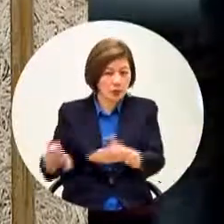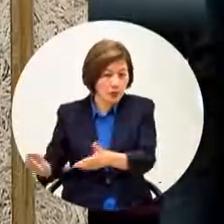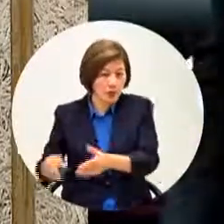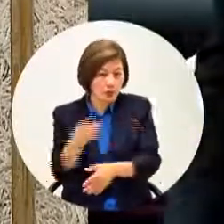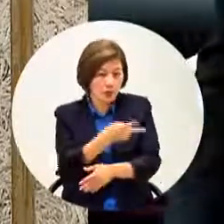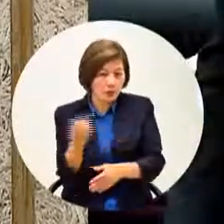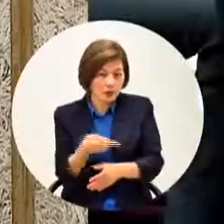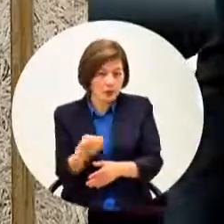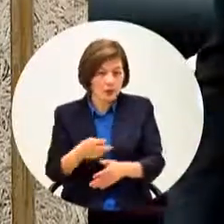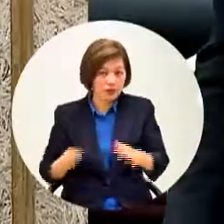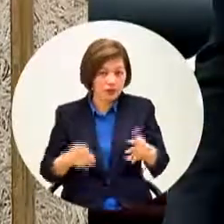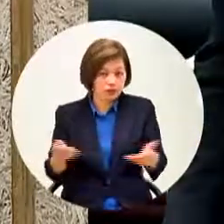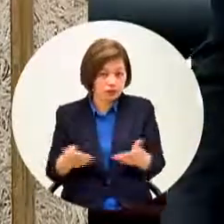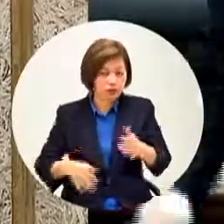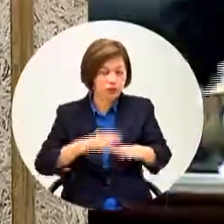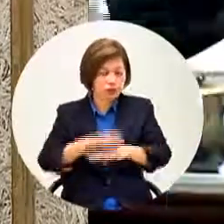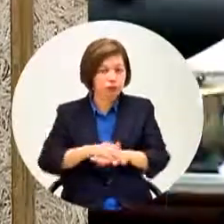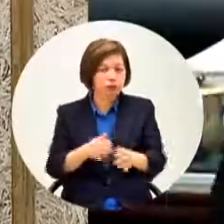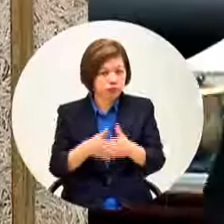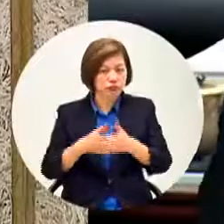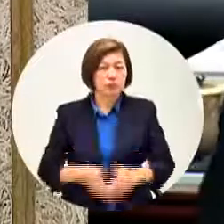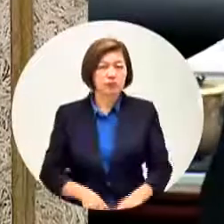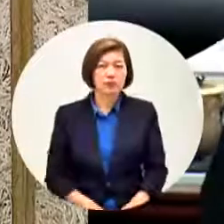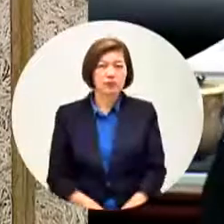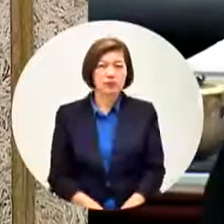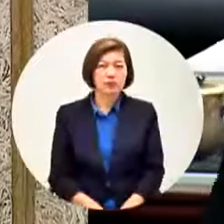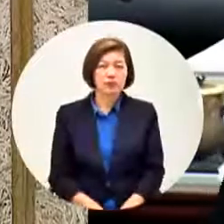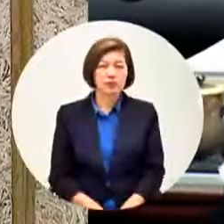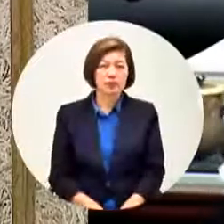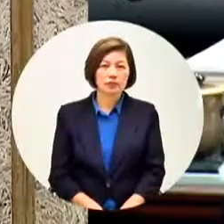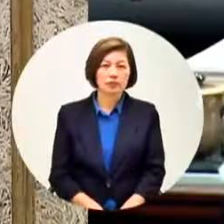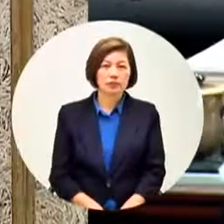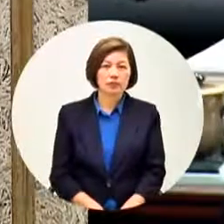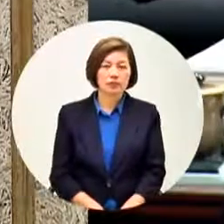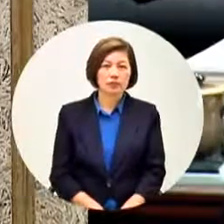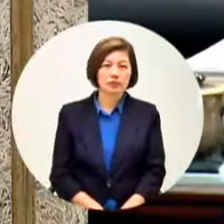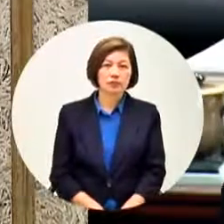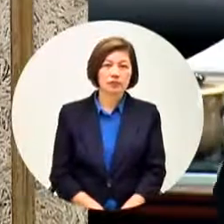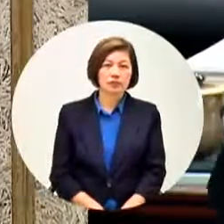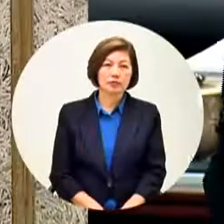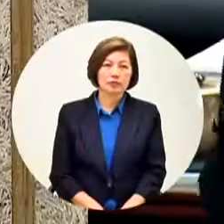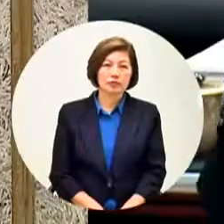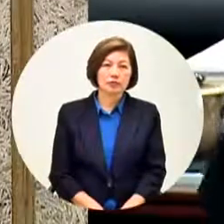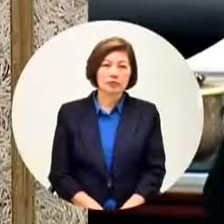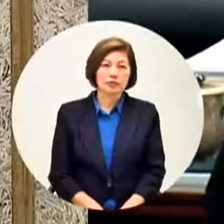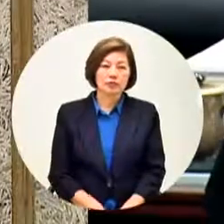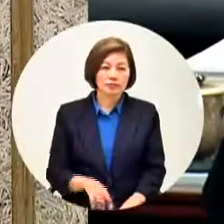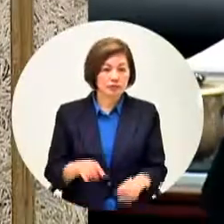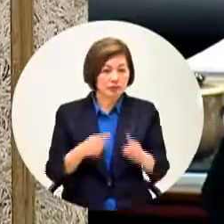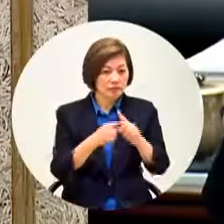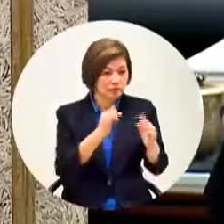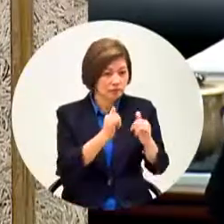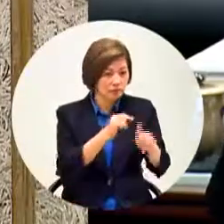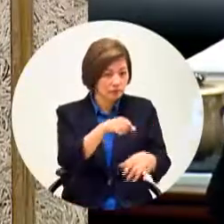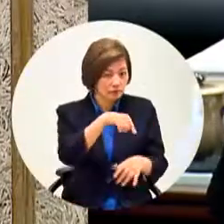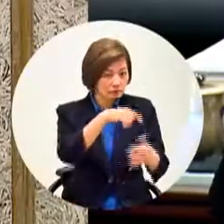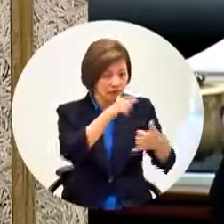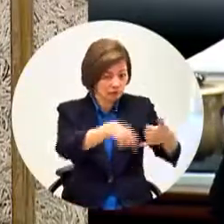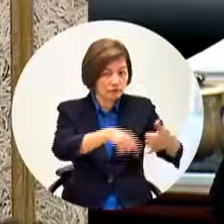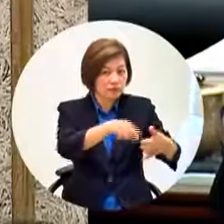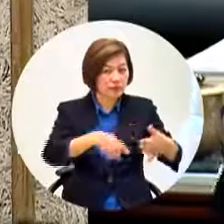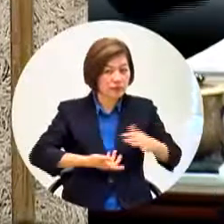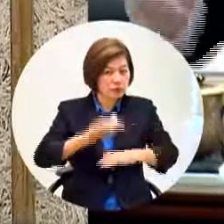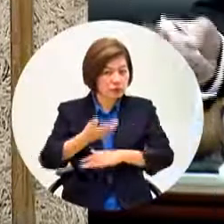大概我们的目前进度是这样。 对啊，你即马因民众伊即个真正足热心，伊讲问安的水